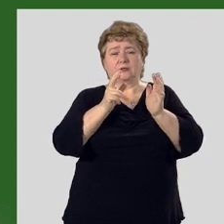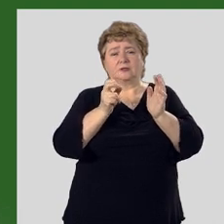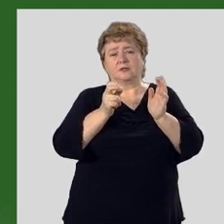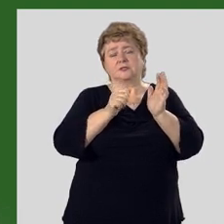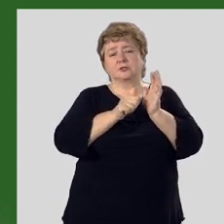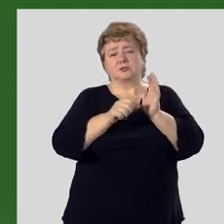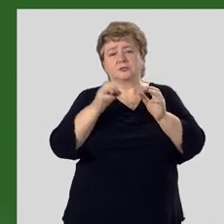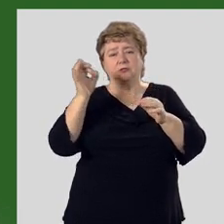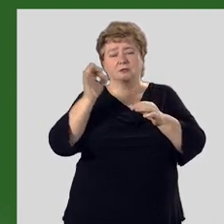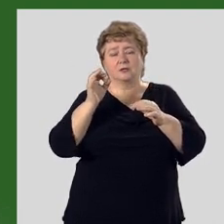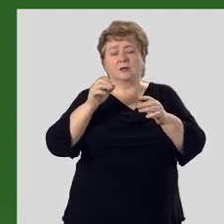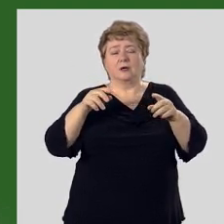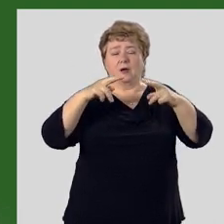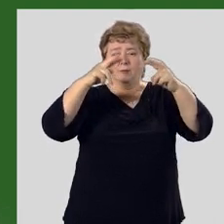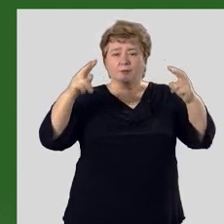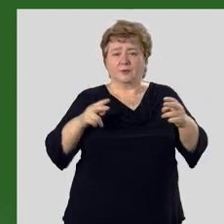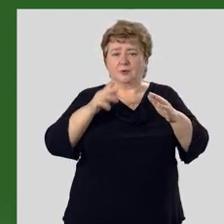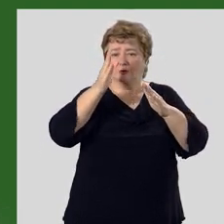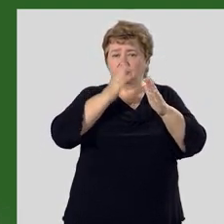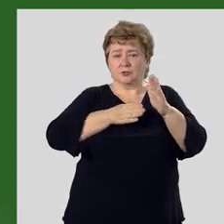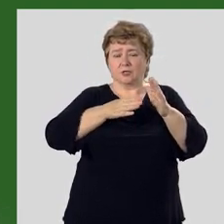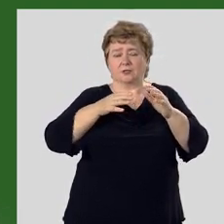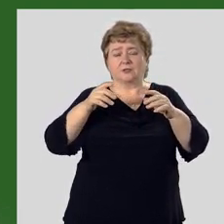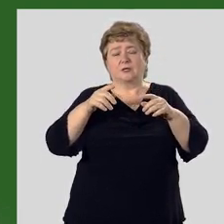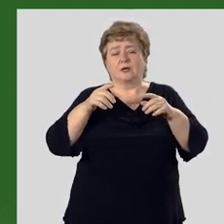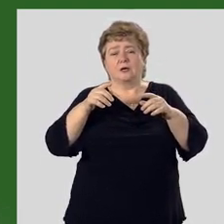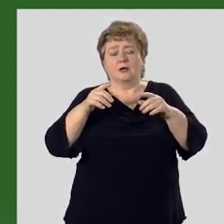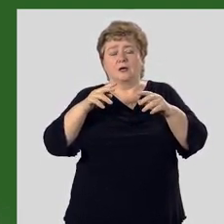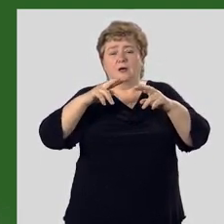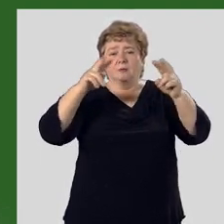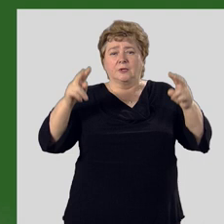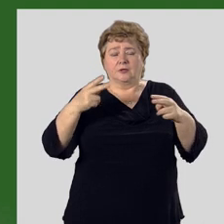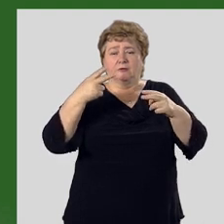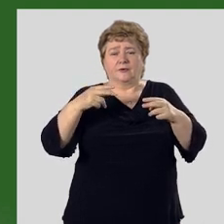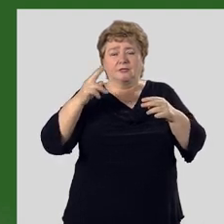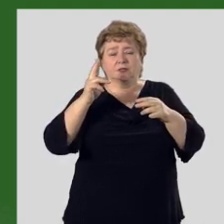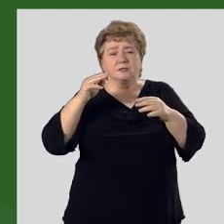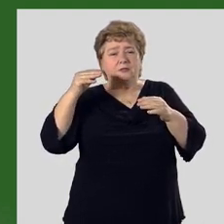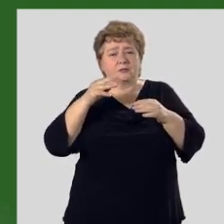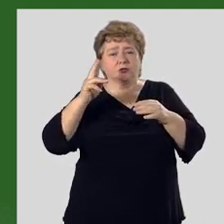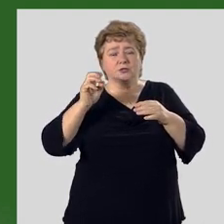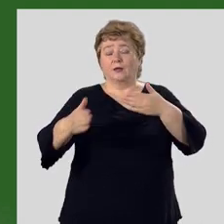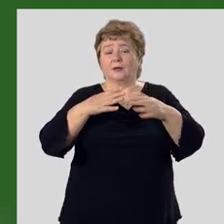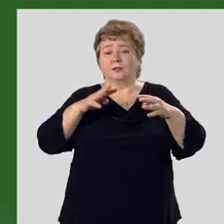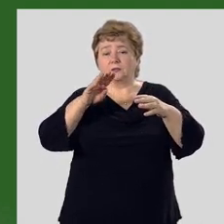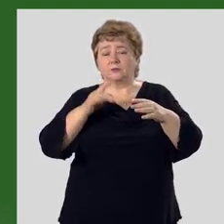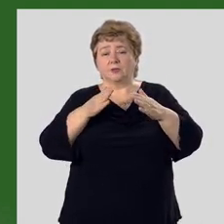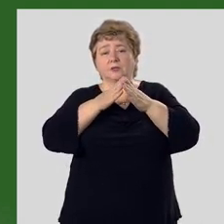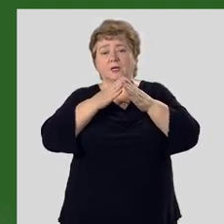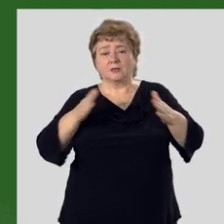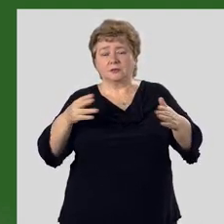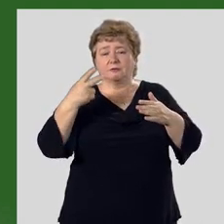градусов. Так как меридианы полуокружность, то длина меридиана 20 тысяч километров. Если мы